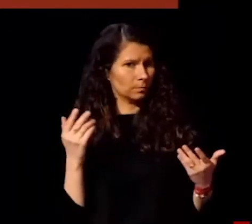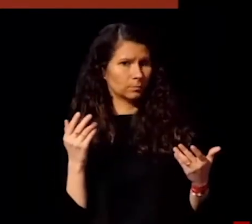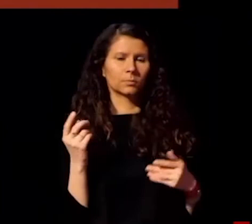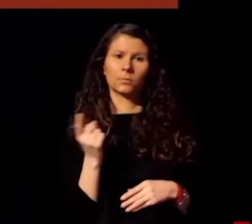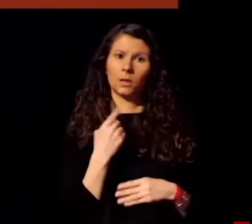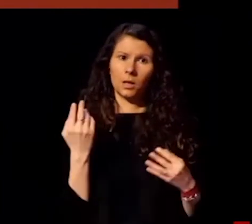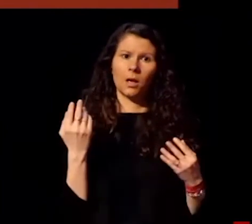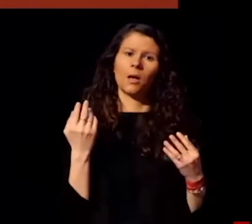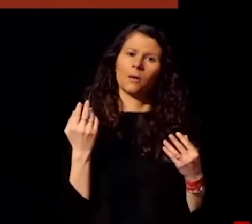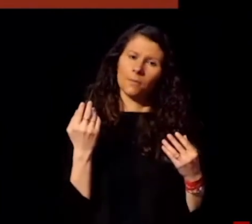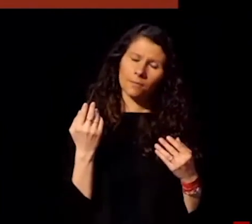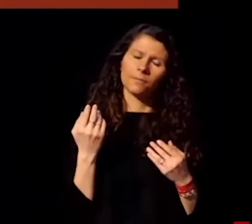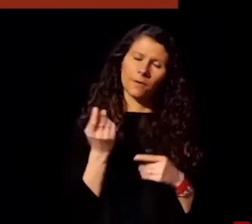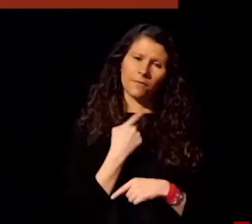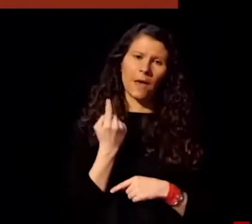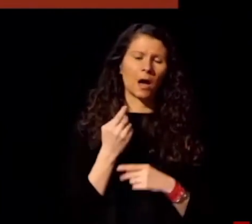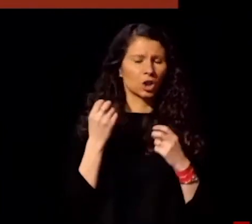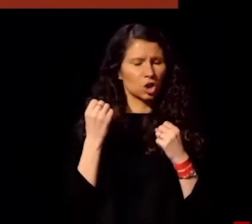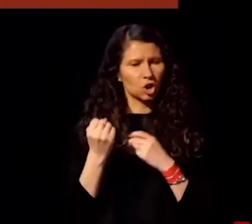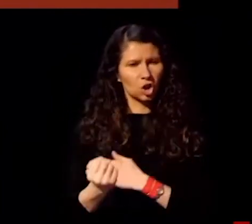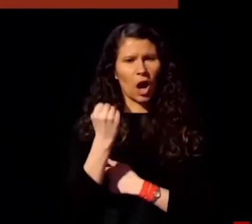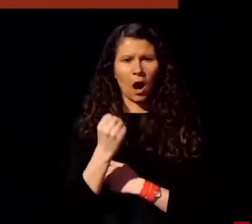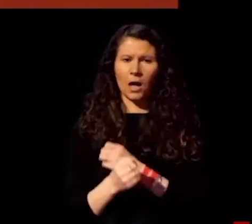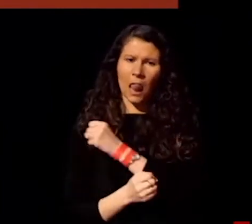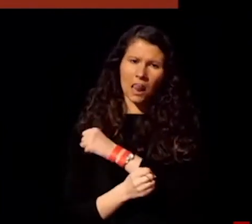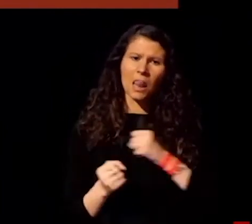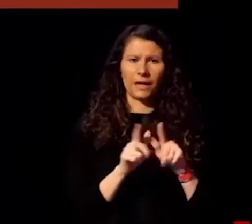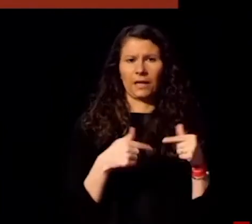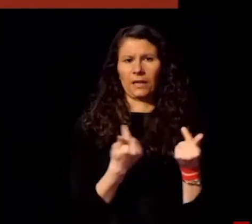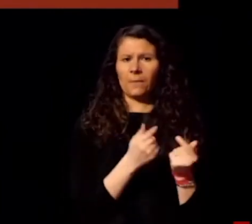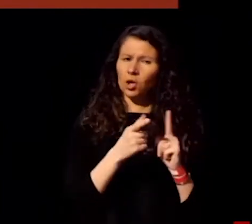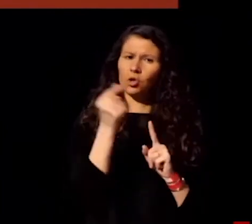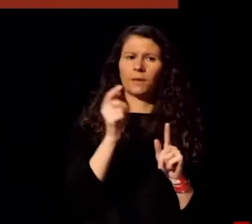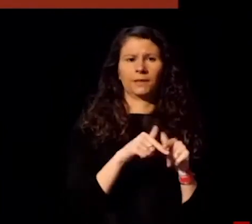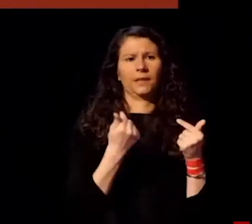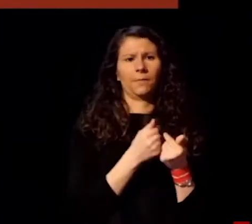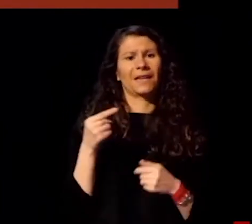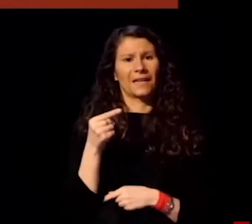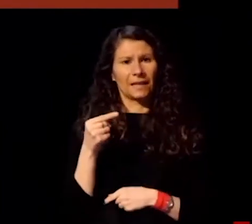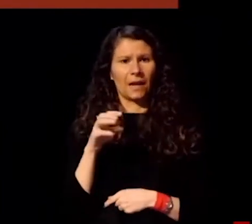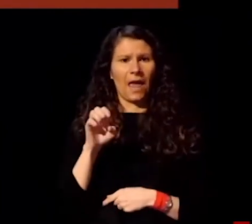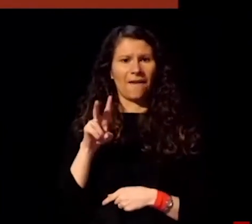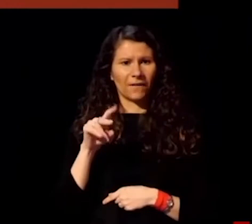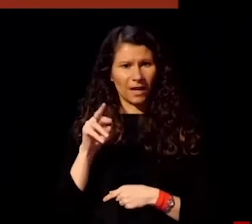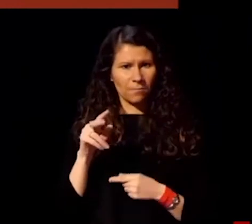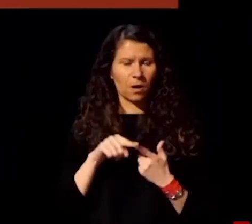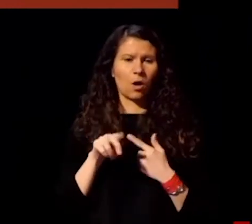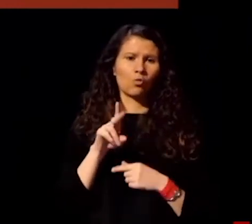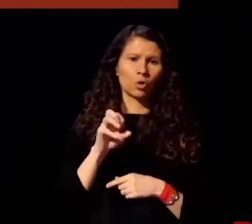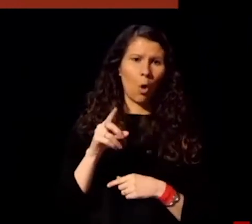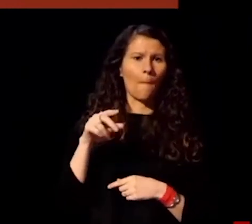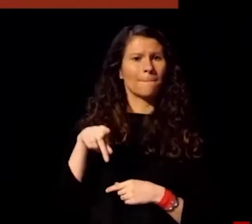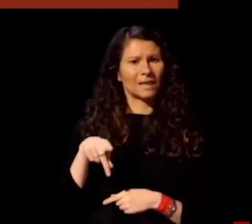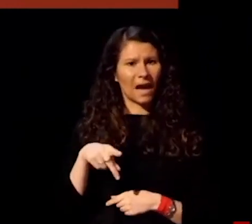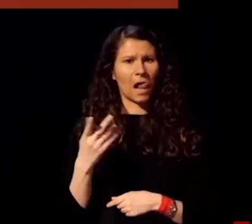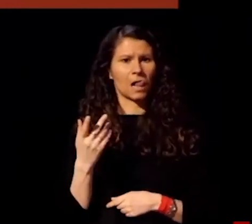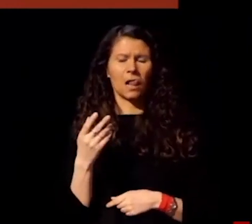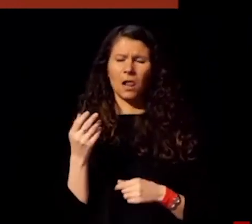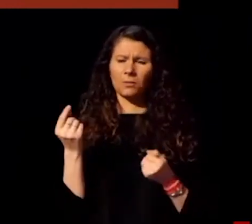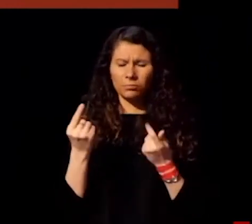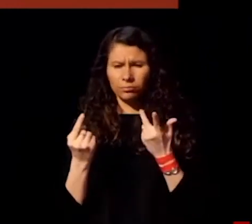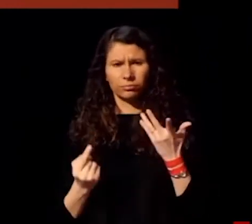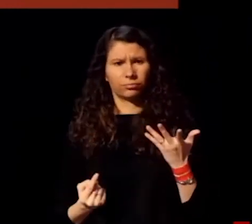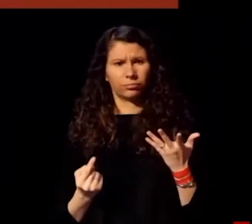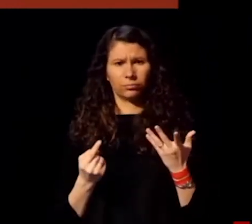team auch spitzenteam seinem bruder pascal all die anderen